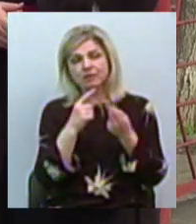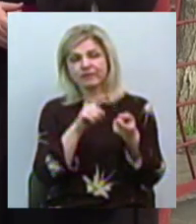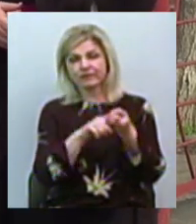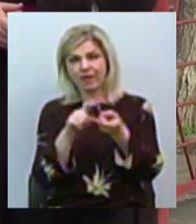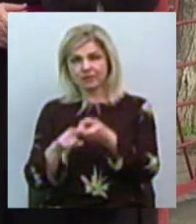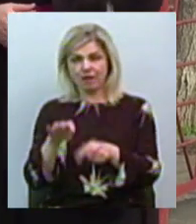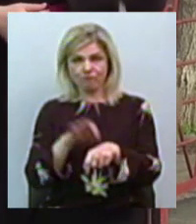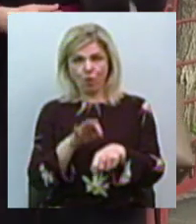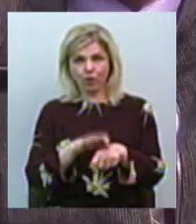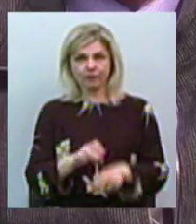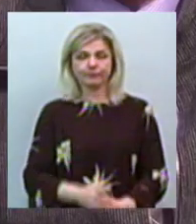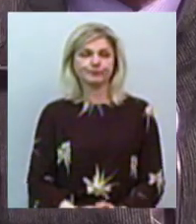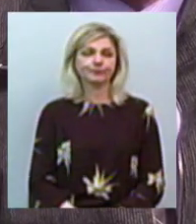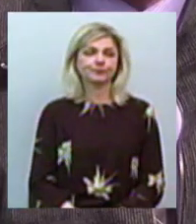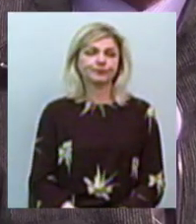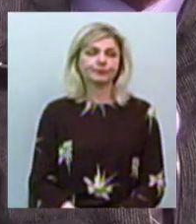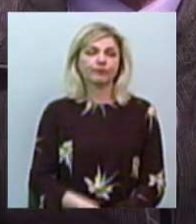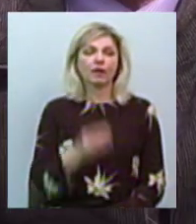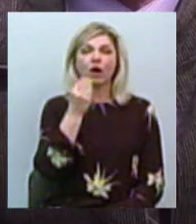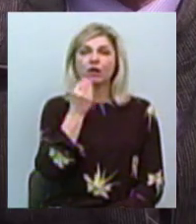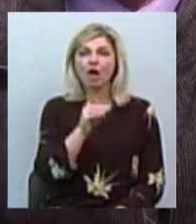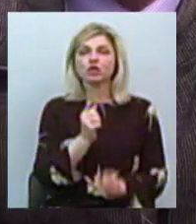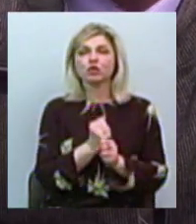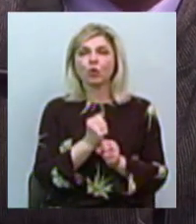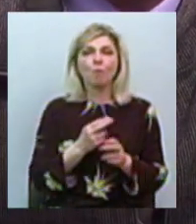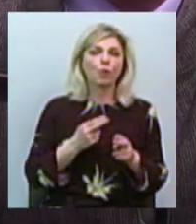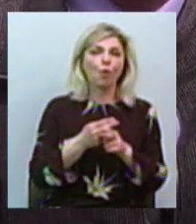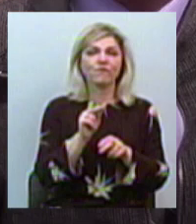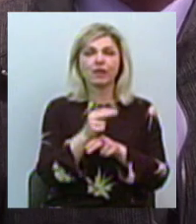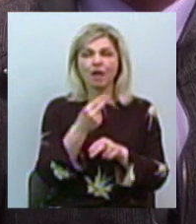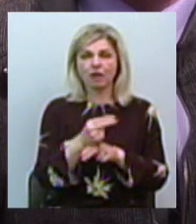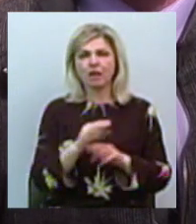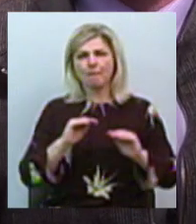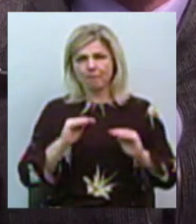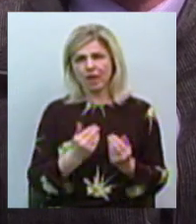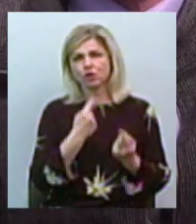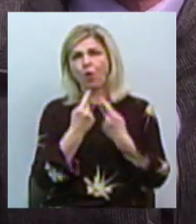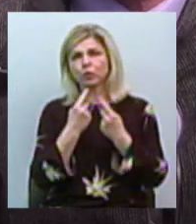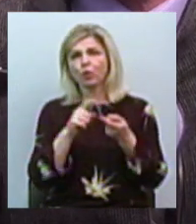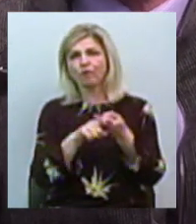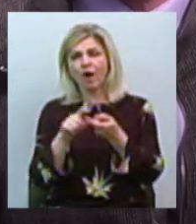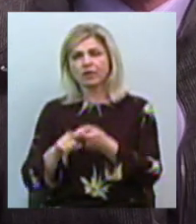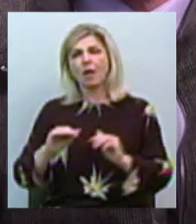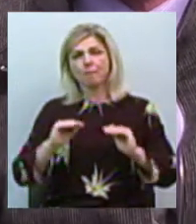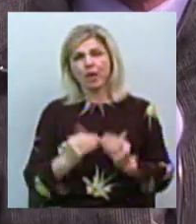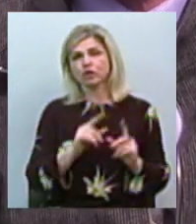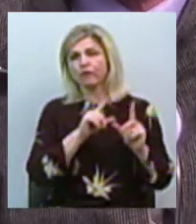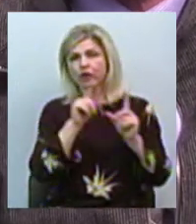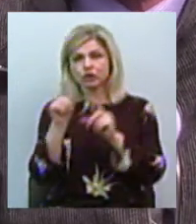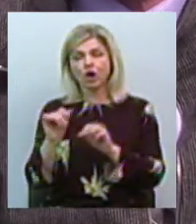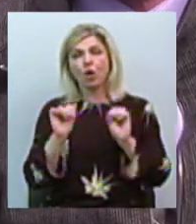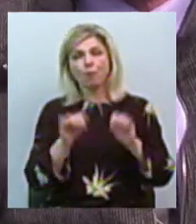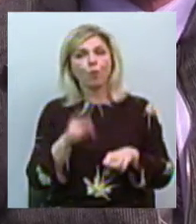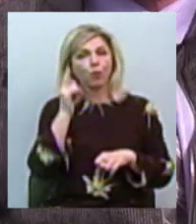хворий на коронавірус. Краще зробити профілактику, менше контактувати, може менше виїжджати, може подумати